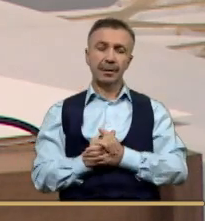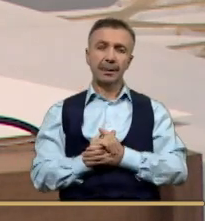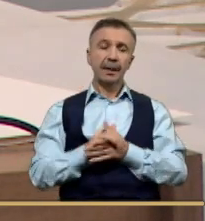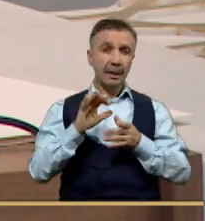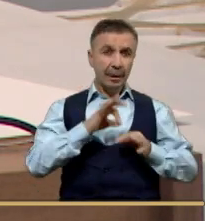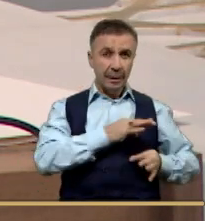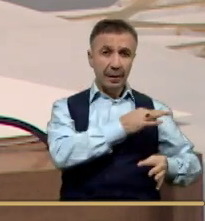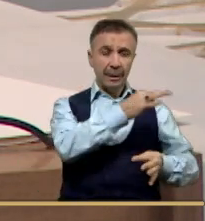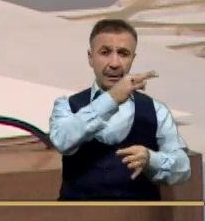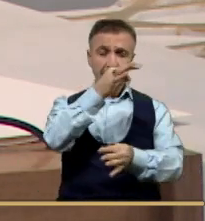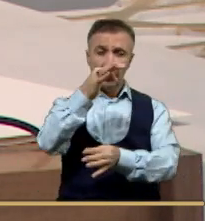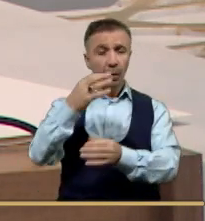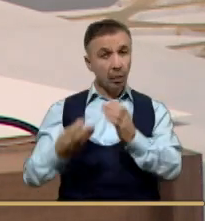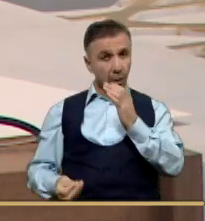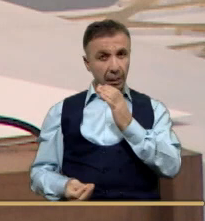insanoğlunu yaratmış